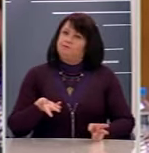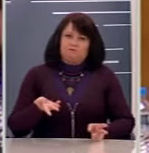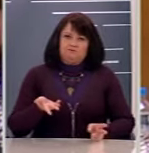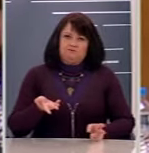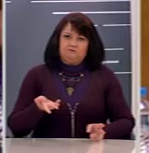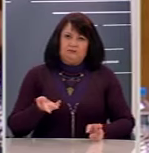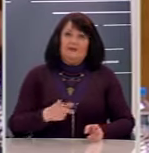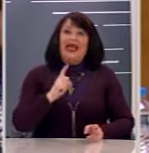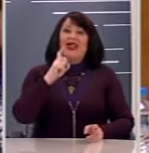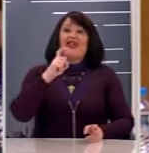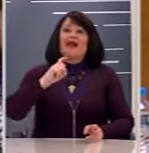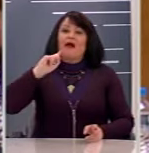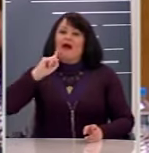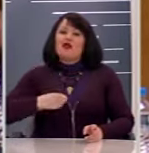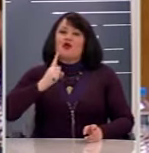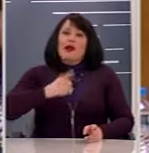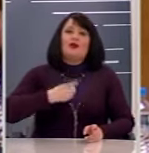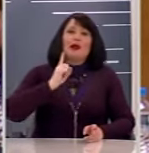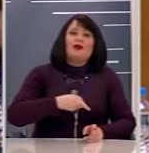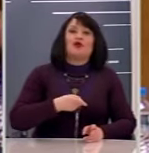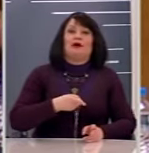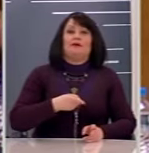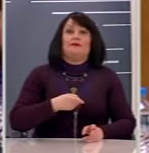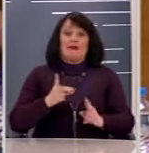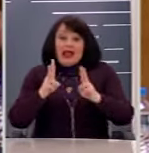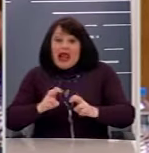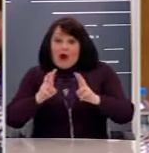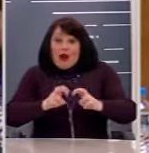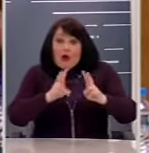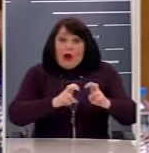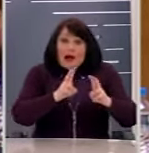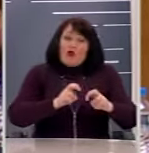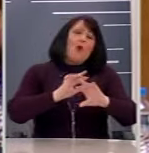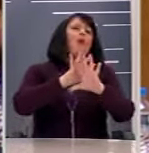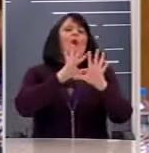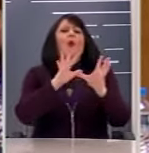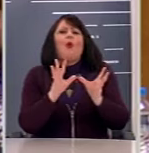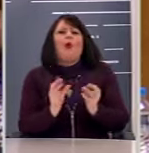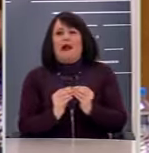10 εντολές δόθηκαν για ελέγχους σε όλες τα κεντρικά,